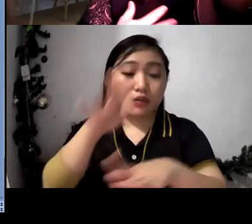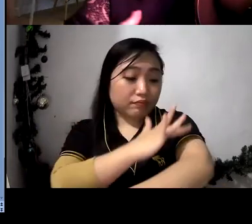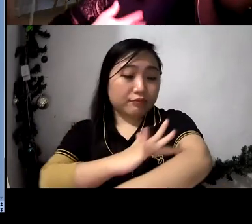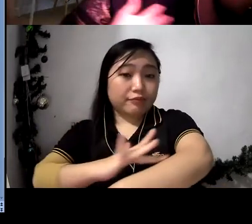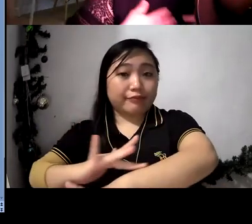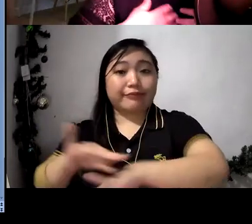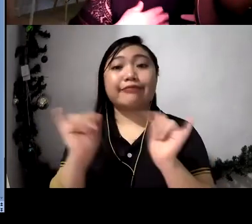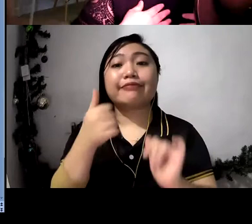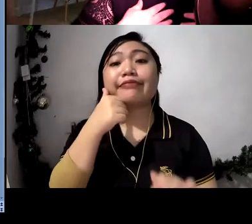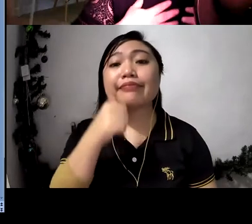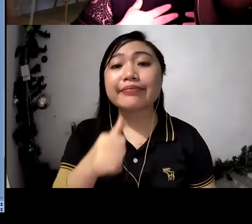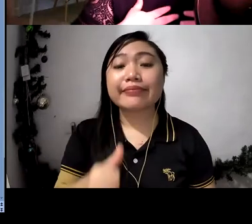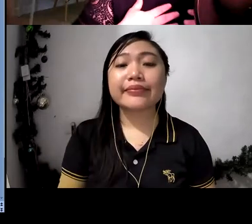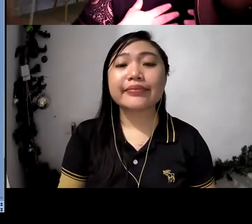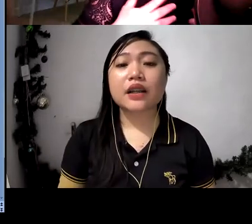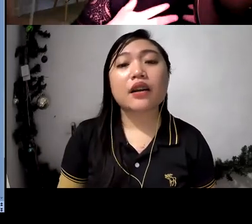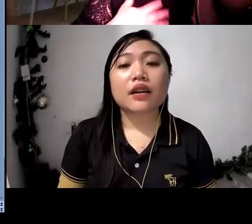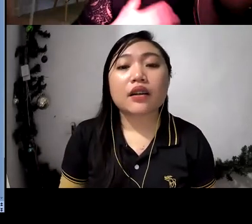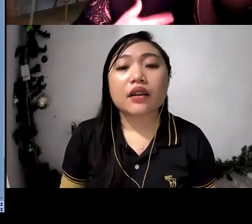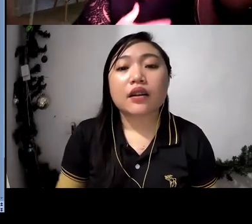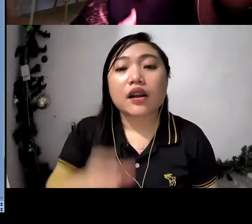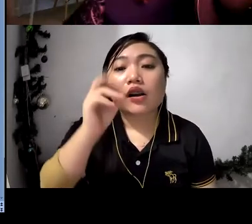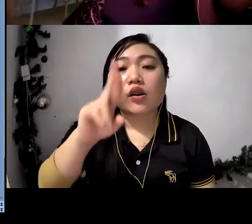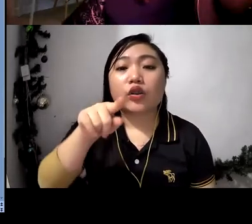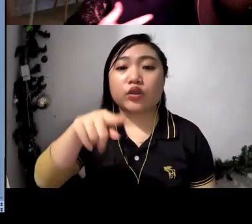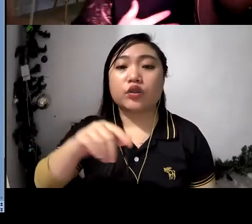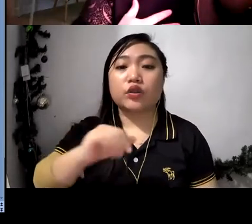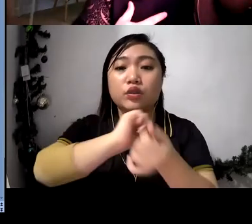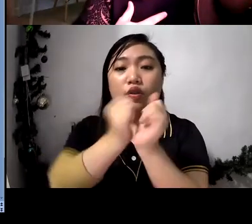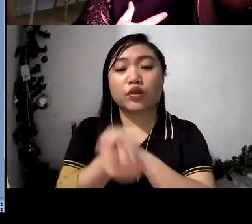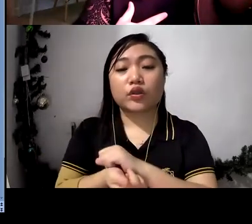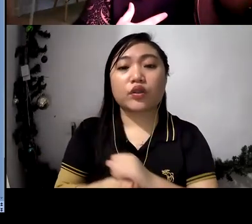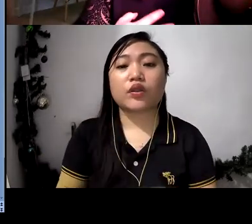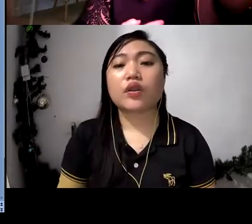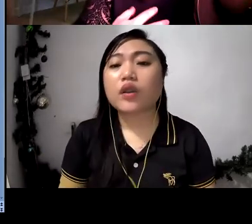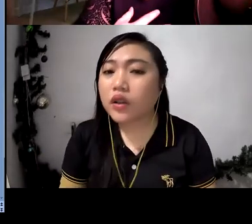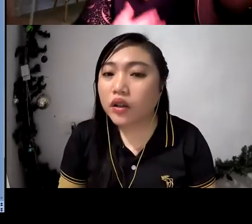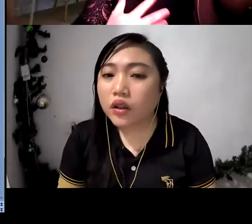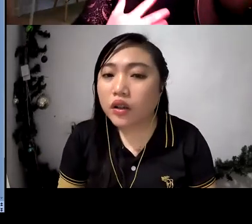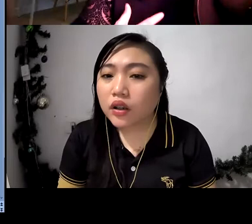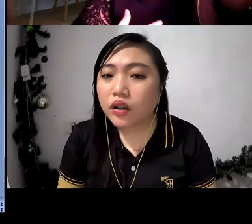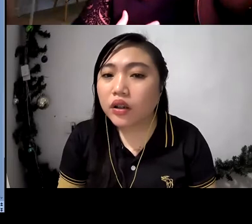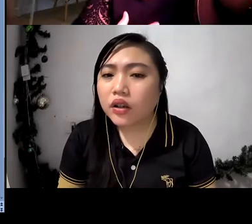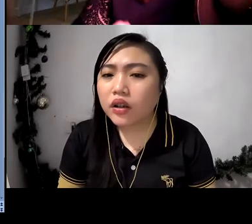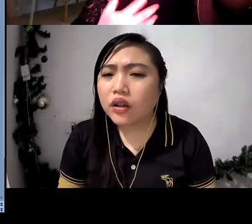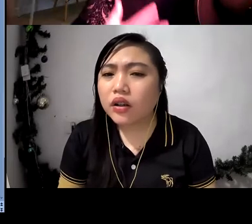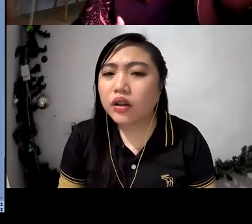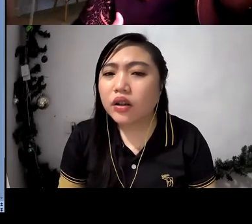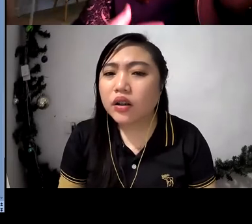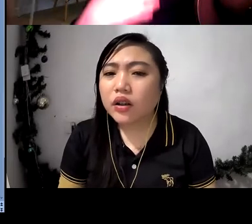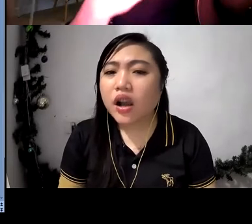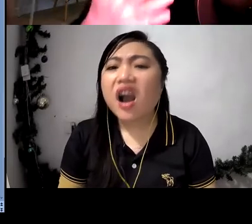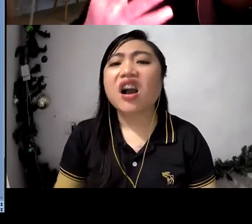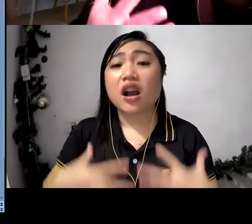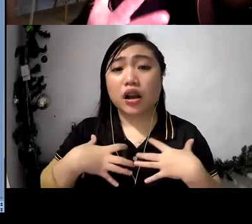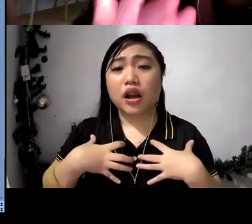O kaya nag-aano ka, nagpapareconstruct ka ng para mas mukha kang babae, nagkakaroon ka ng dibdib, no?